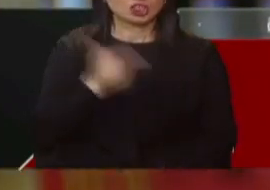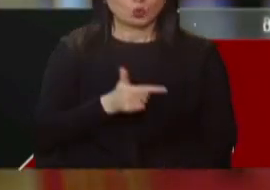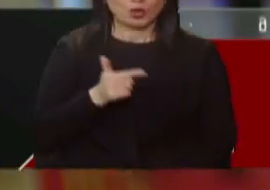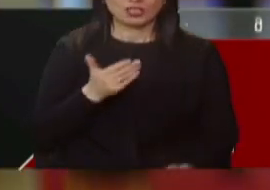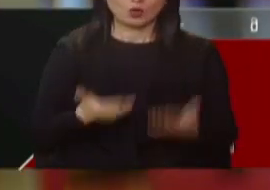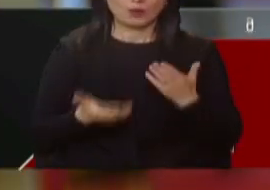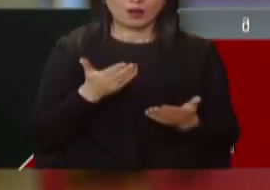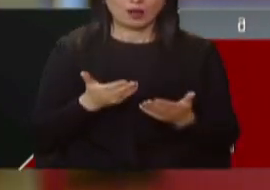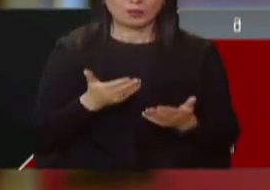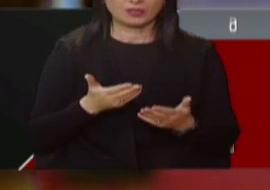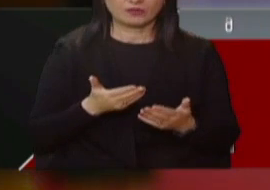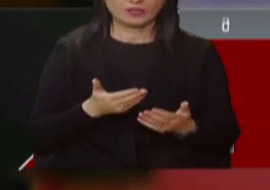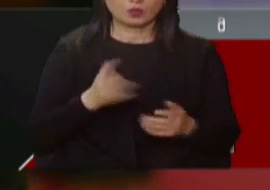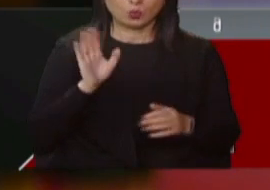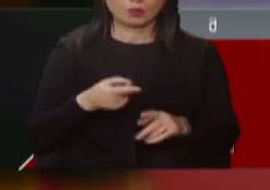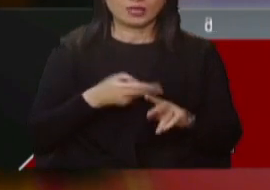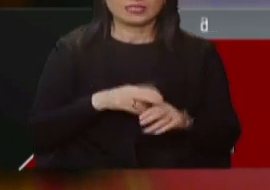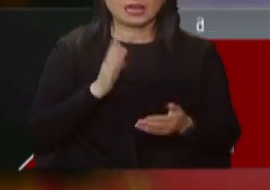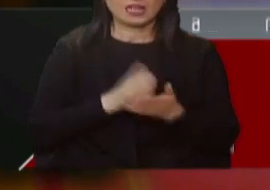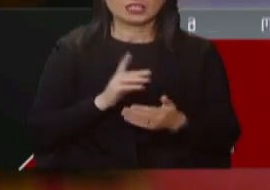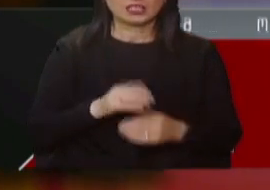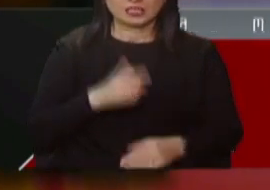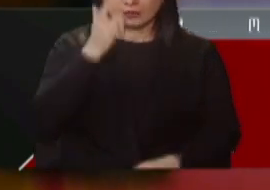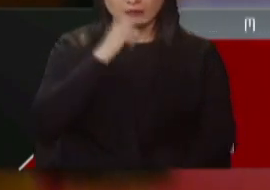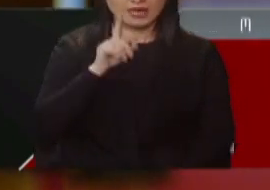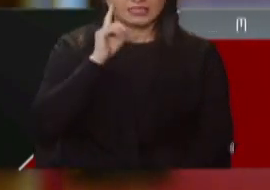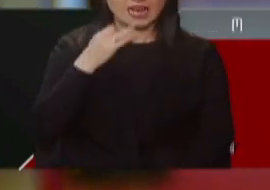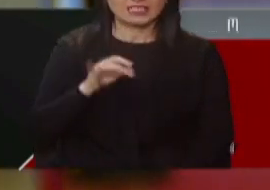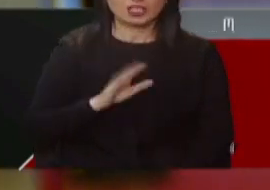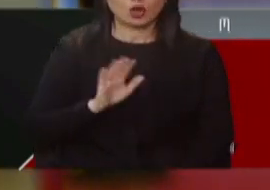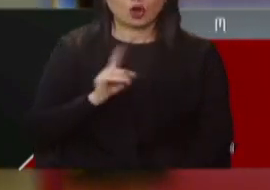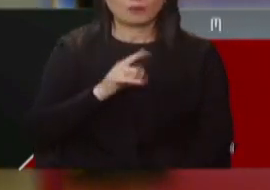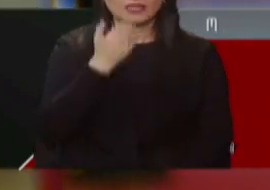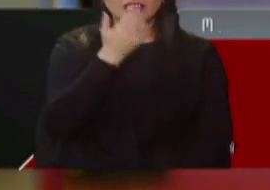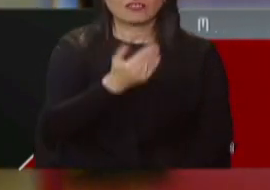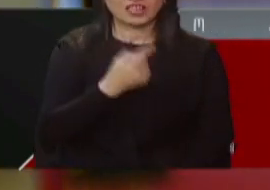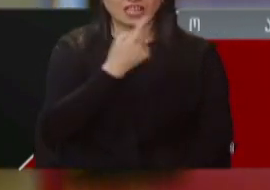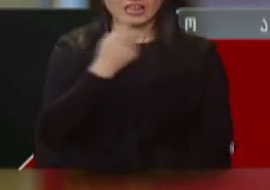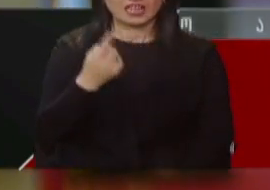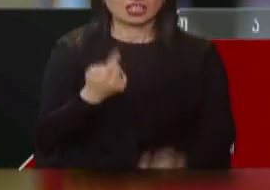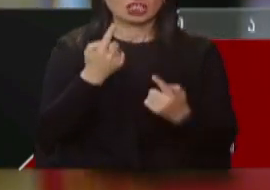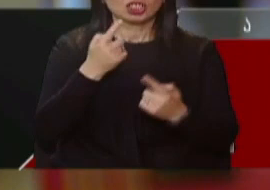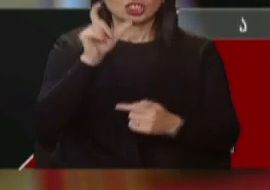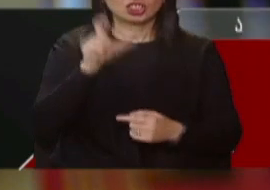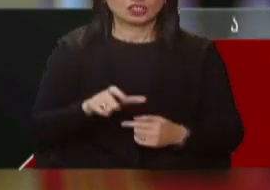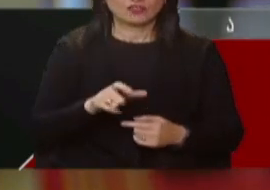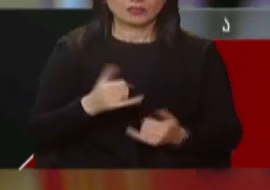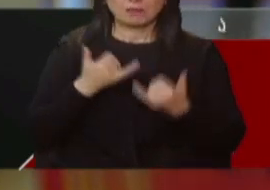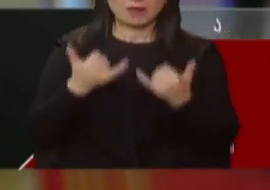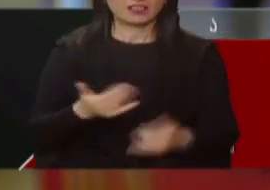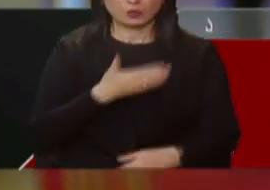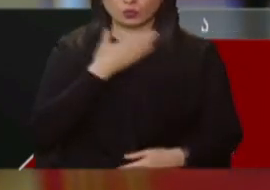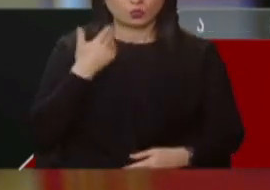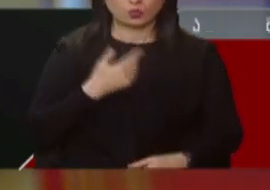ალბათ. Ალბათ უფრო ის არის. Ბატონო ზელენსკი, რომ თქვენი ერთ-ერთი ჩინოვნიკი პატივს